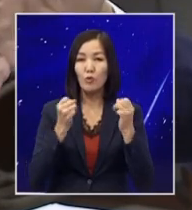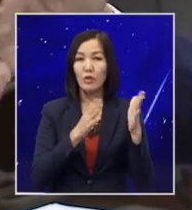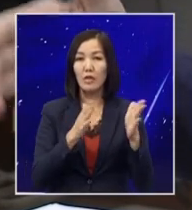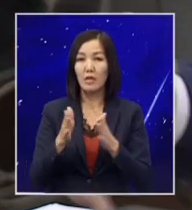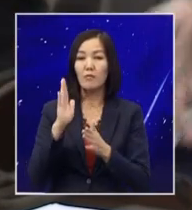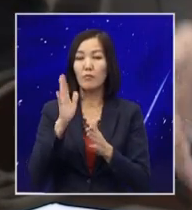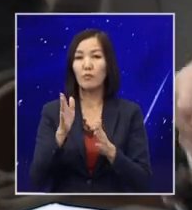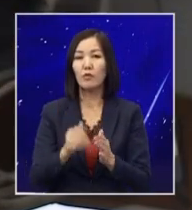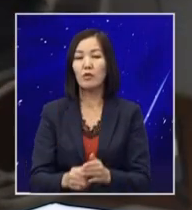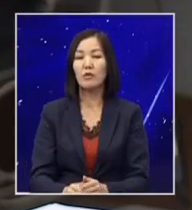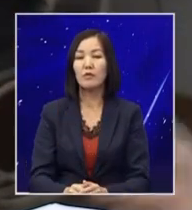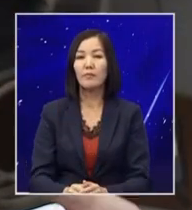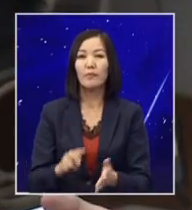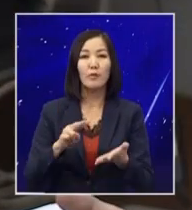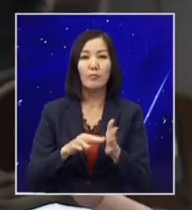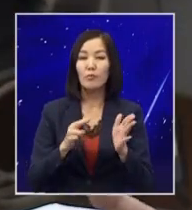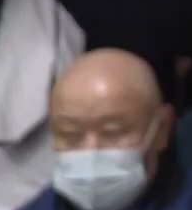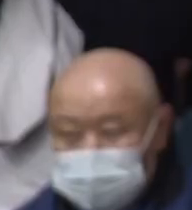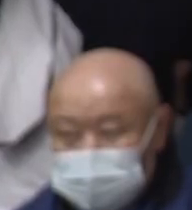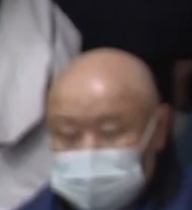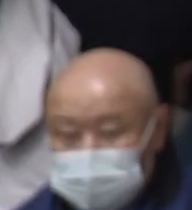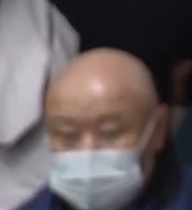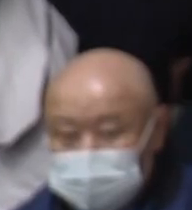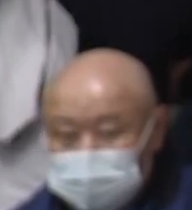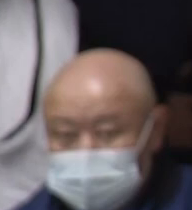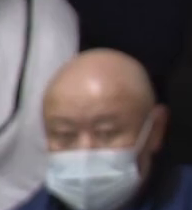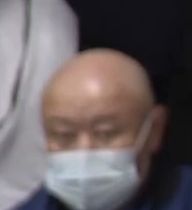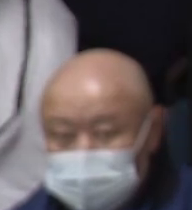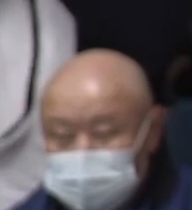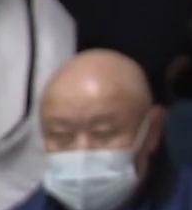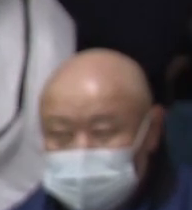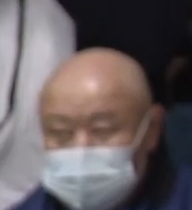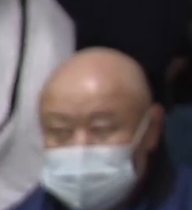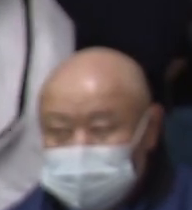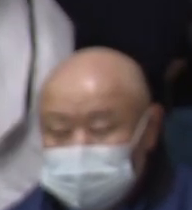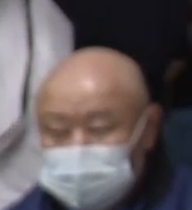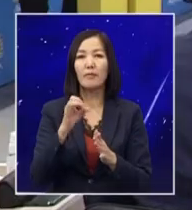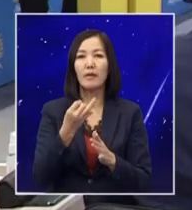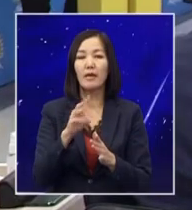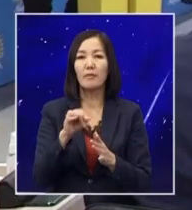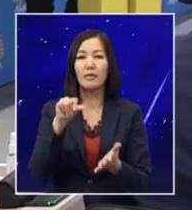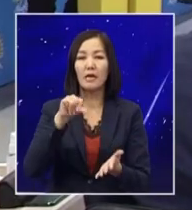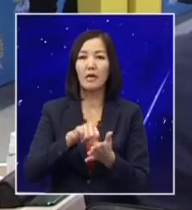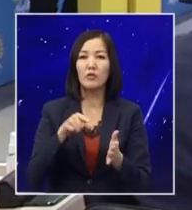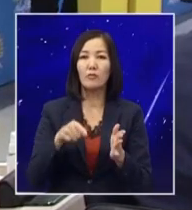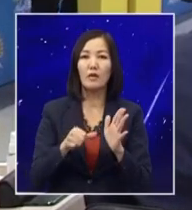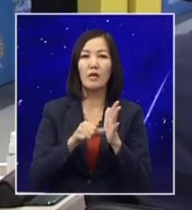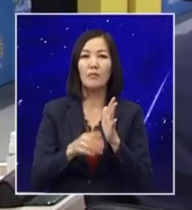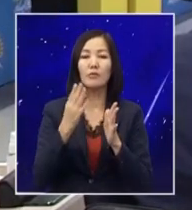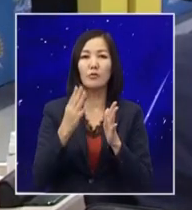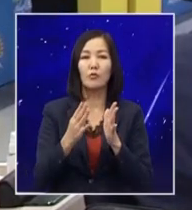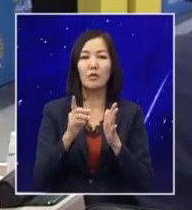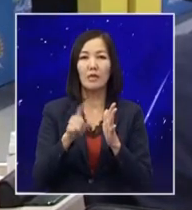келеді. Келеді, бюджет не безграничный. Жалпы Алматы облысында праймеризге қатысушы 1064 кандидат бар.